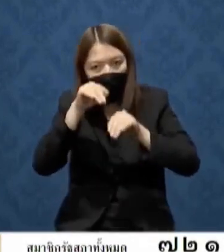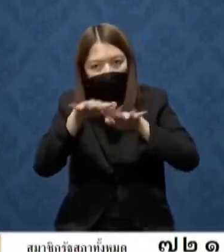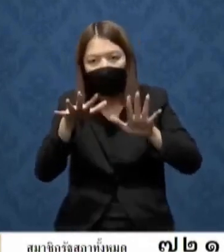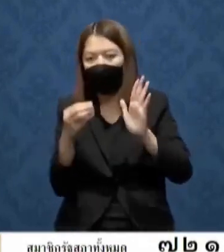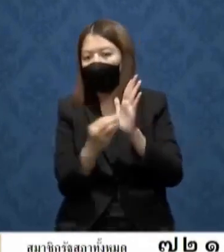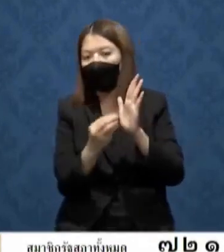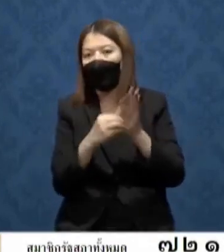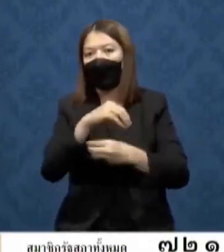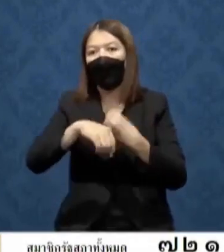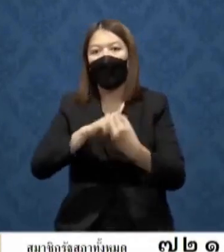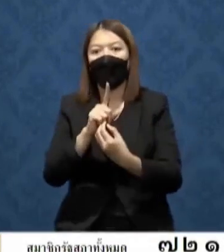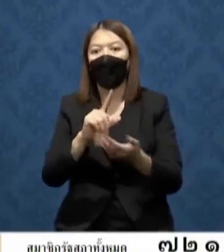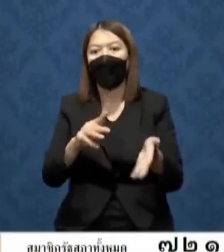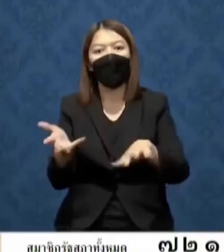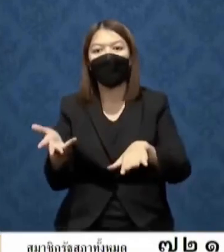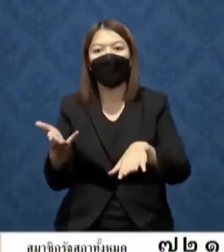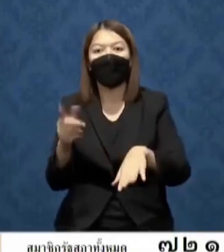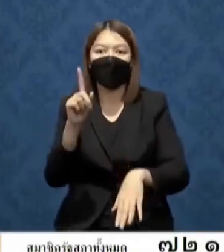ของเรา เสรษฐกิทงประเทศทางหมด